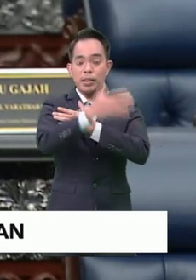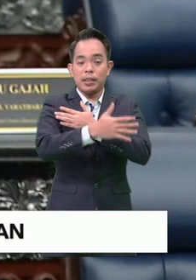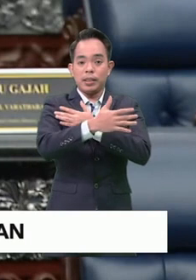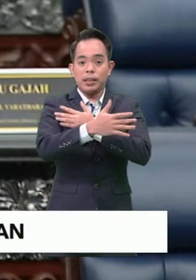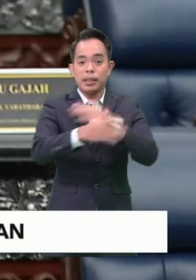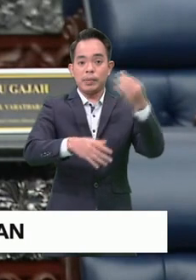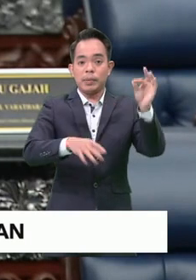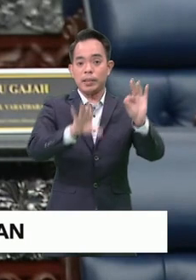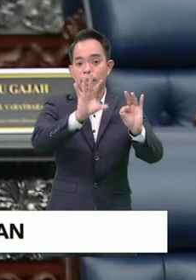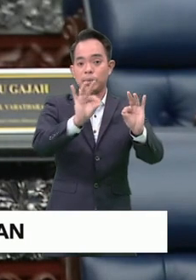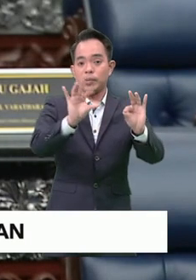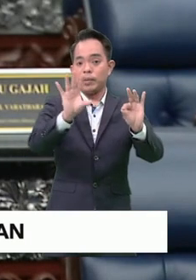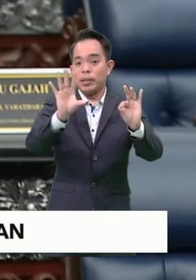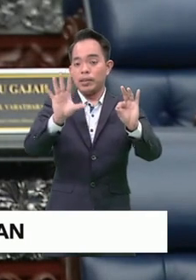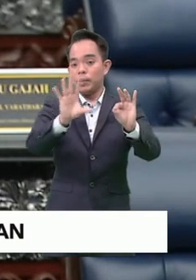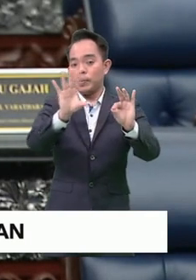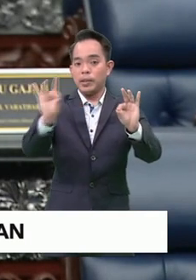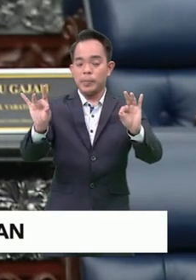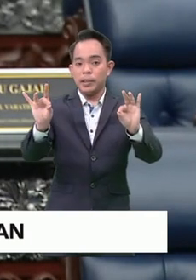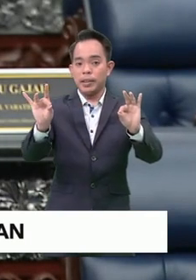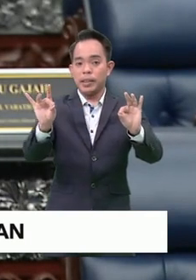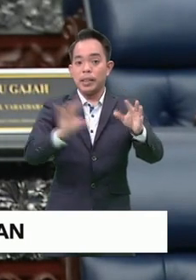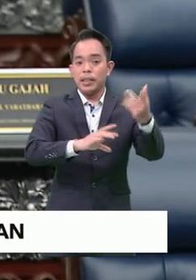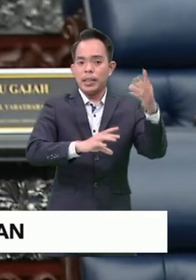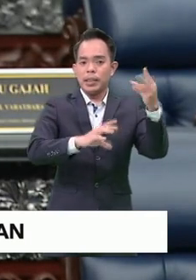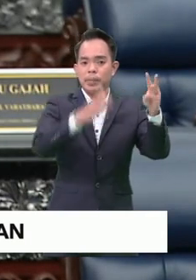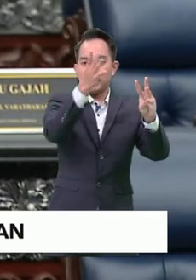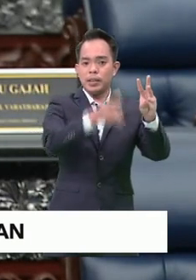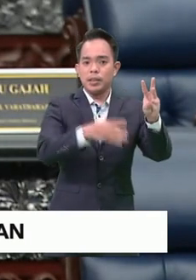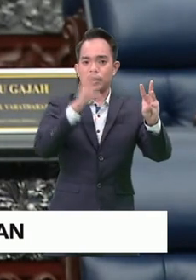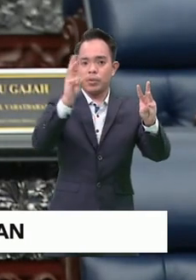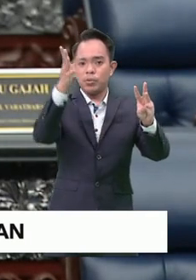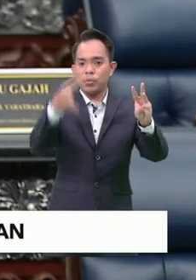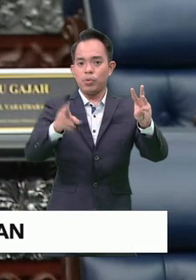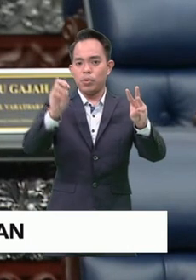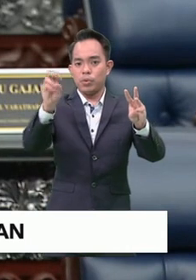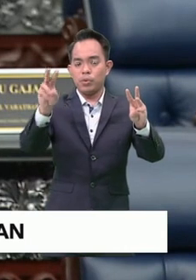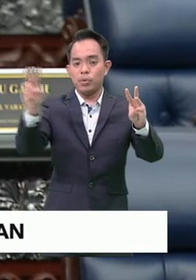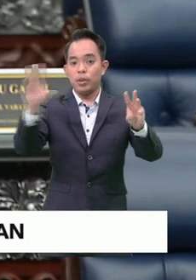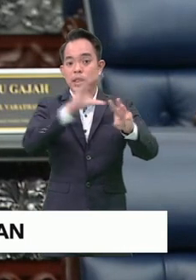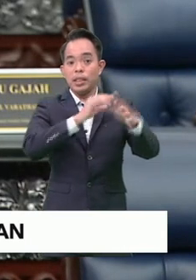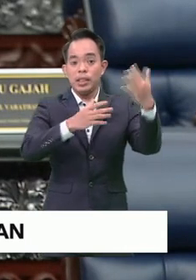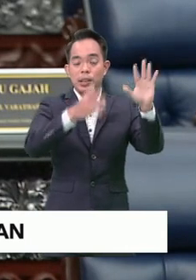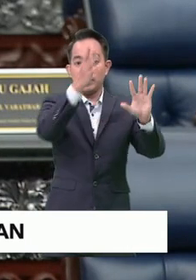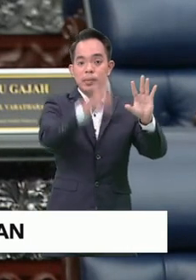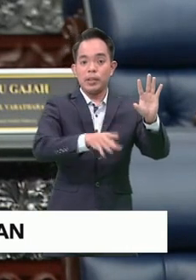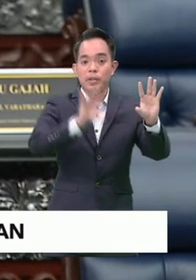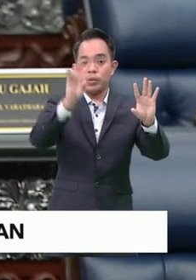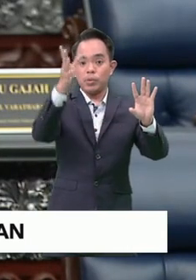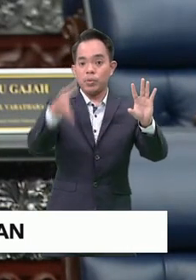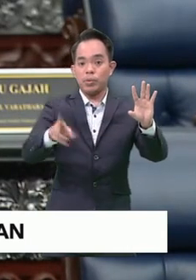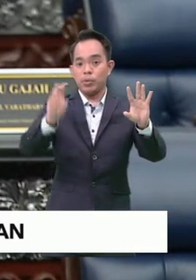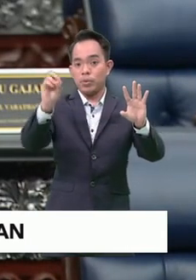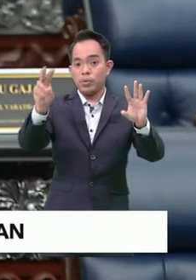1958 pada 16 Jun 2022 dan 15 Juli 2022